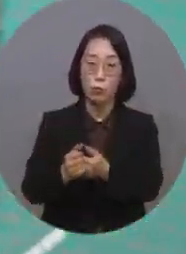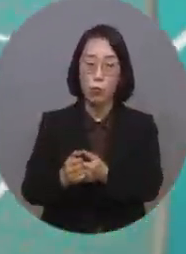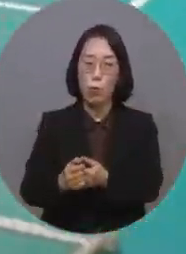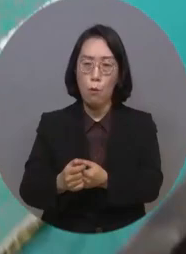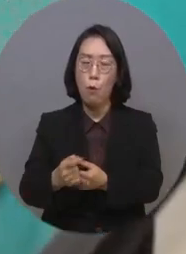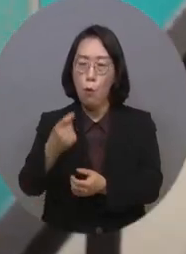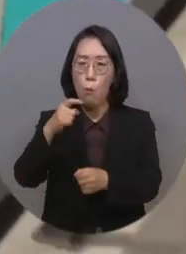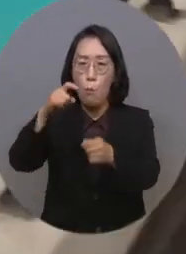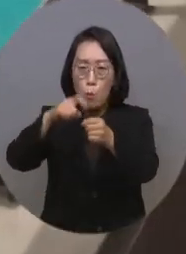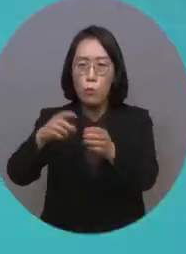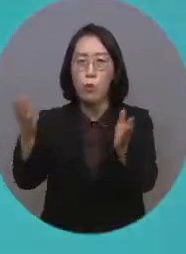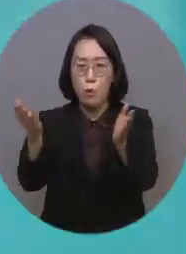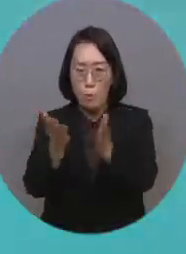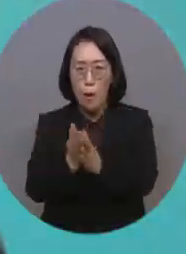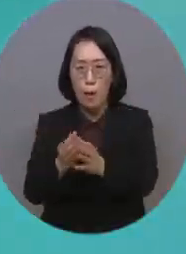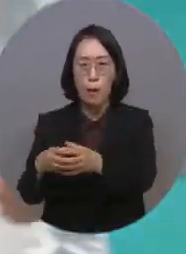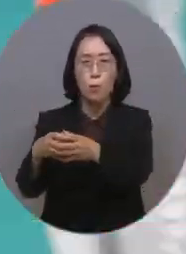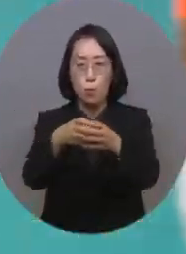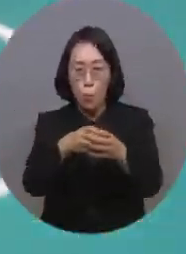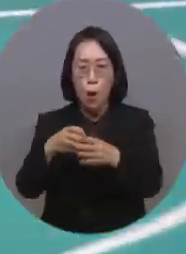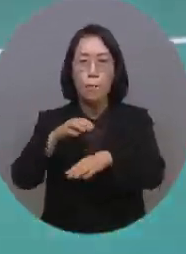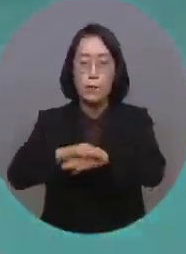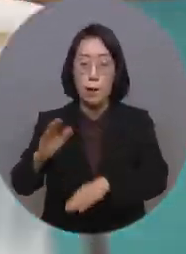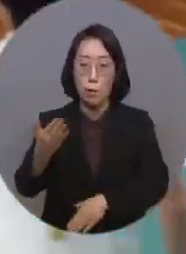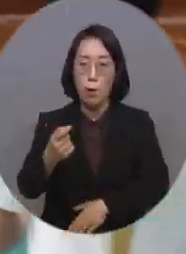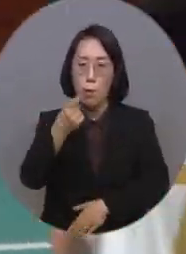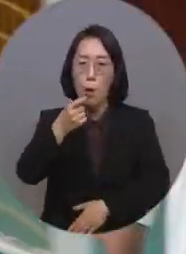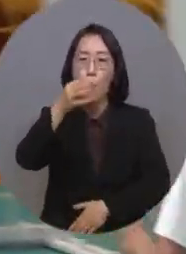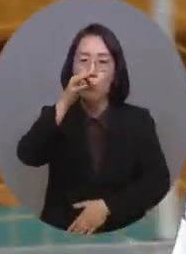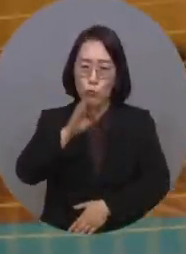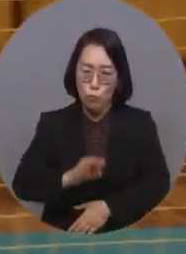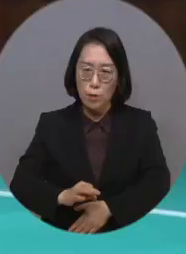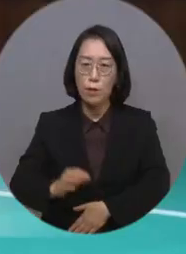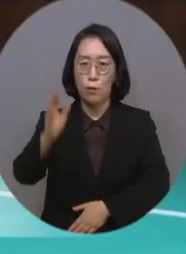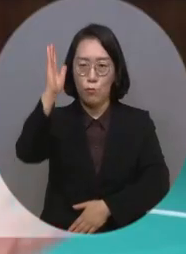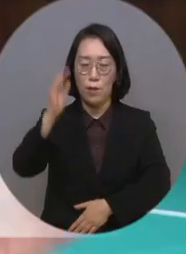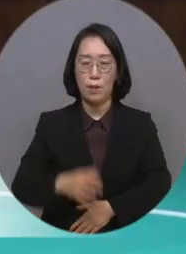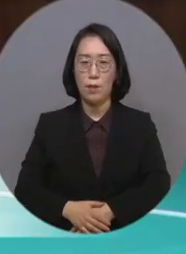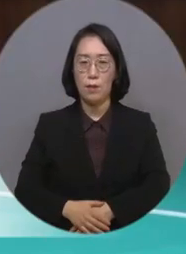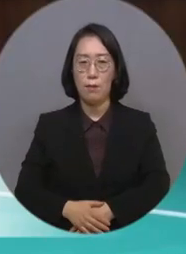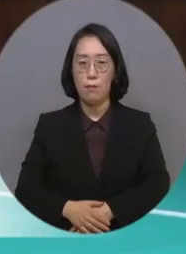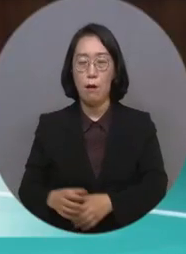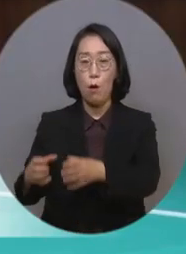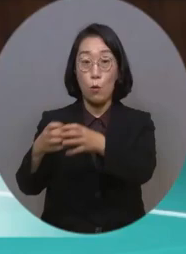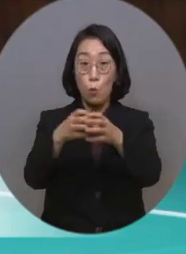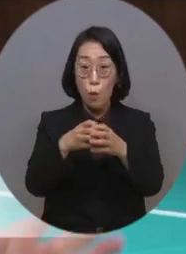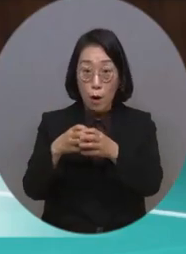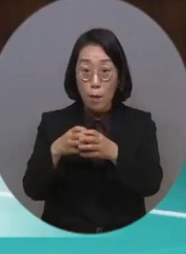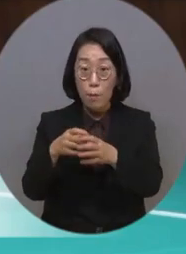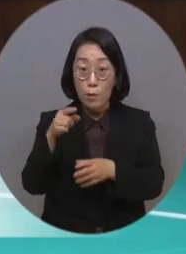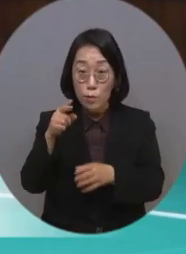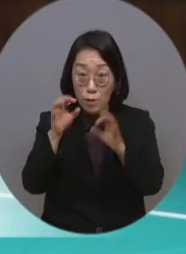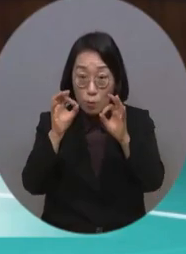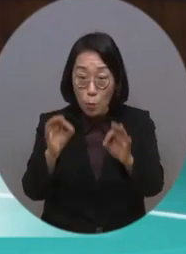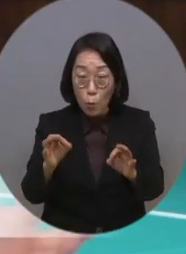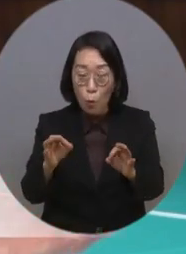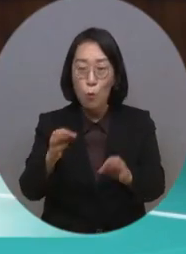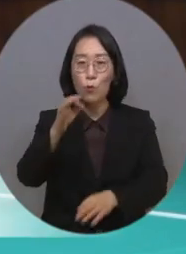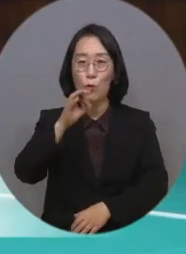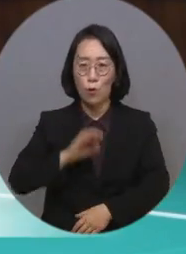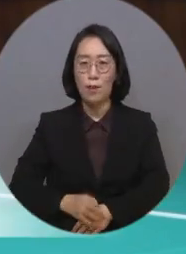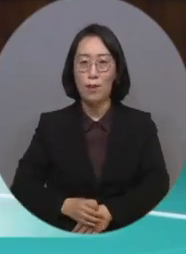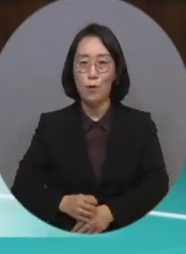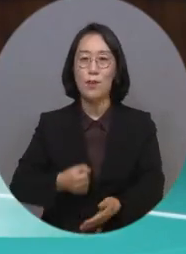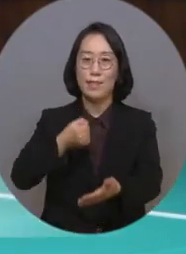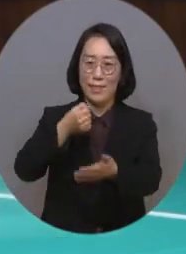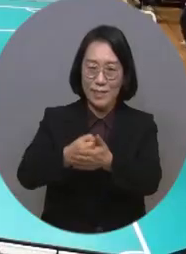목적대로 장애인들이 통합을 이룰 수 있었으며 배울 점이 많다고 말합니다. 통합할 수 있다는 게 또 기분 너무 좋았고 포기하지 않고 뛸 수 있는